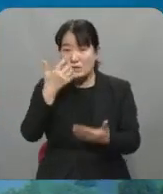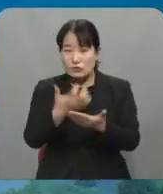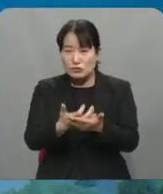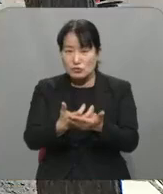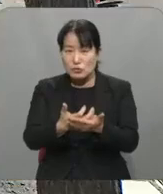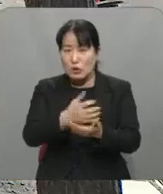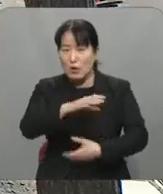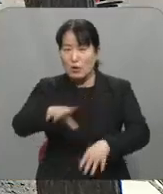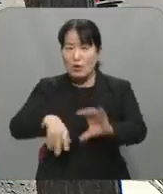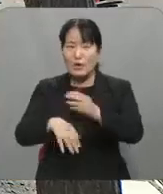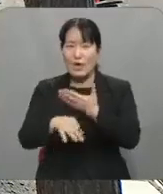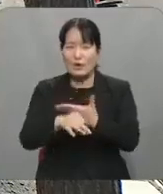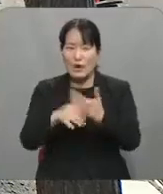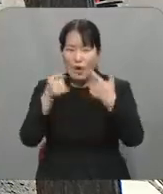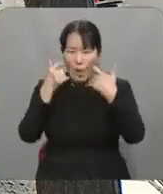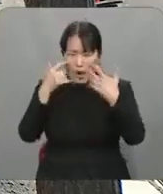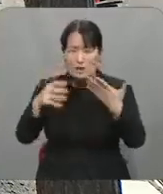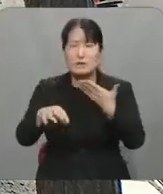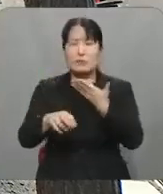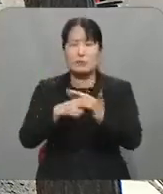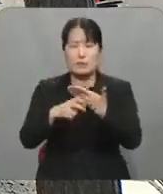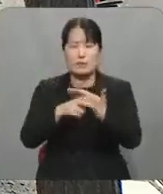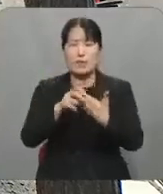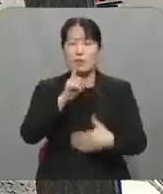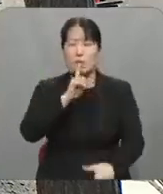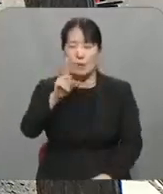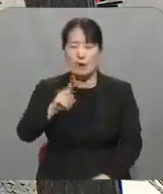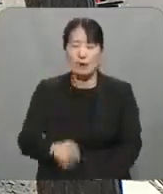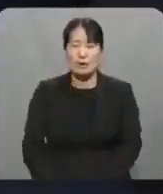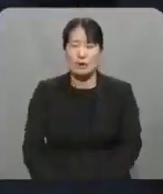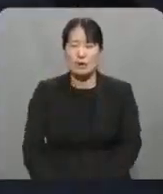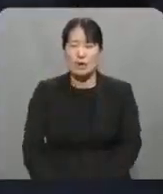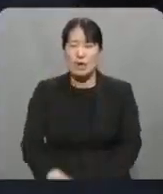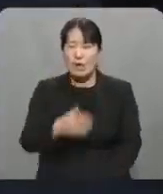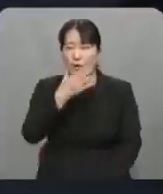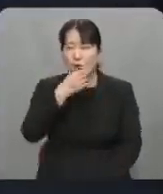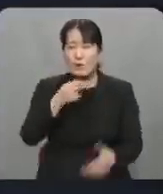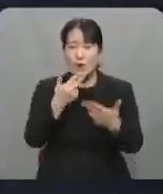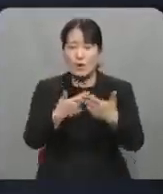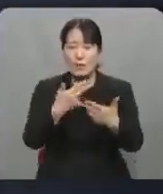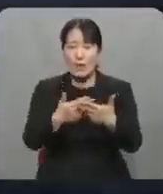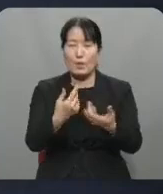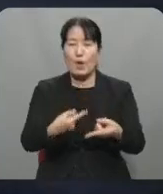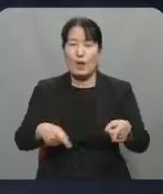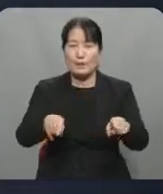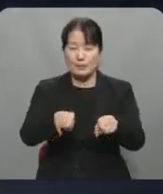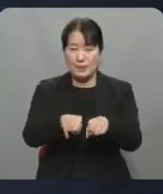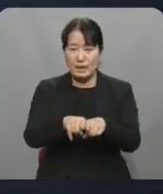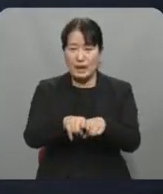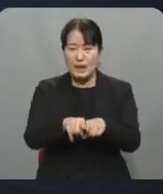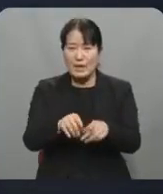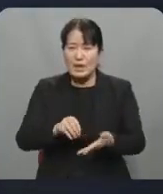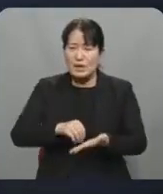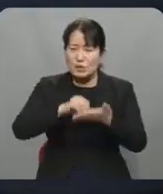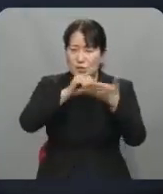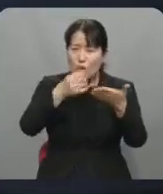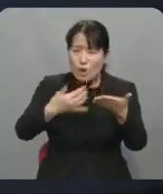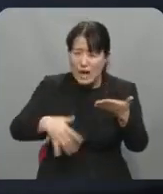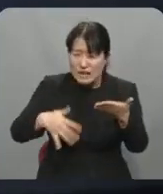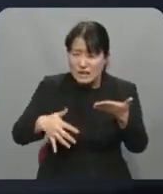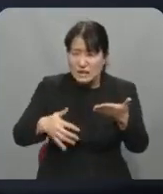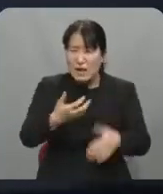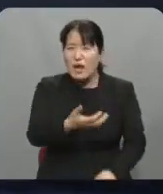건 명백한 불법 이라고 강조했습니다 이 때문에 공인 중계에서 협회와 함께 무등록 뭐가 중개업체 인